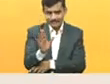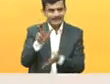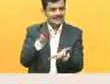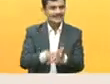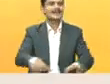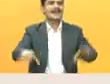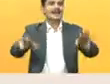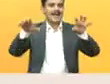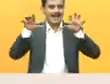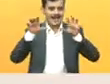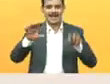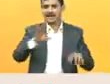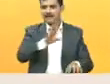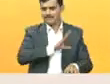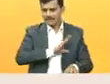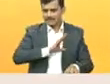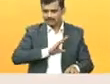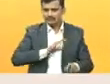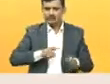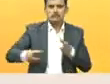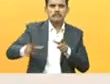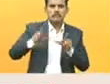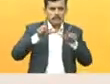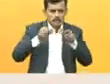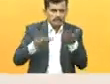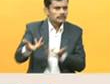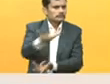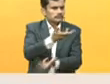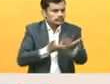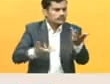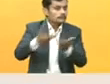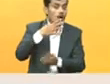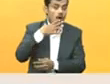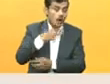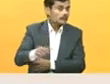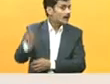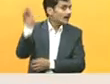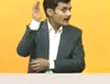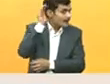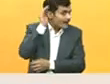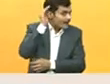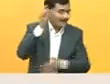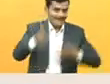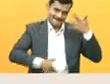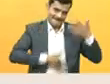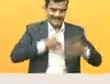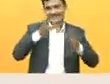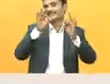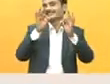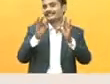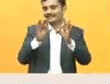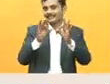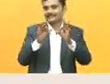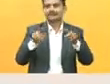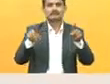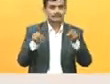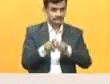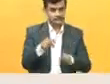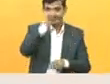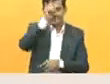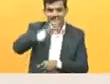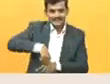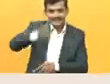संविधान सभा की डिबेट से ये ओरिजिनल ऑडियो सुनकर अच्छा लगा होगा। हम देशवासी